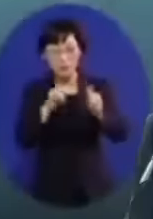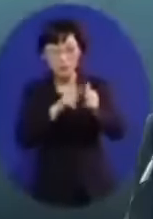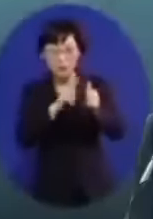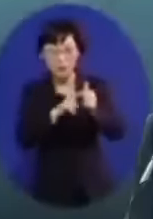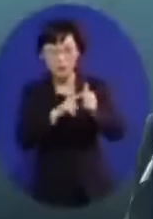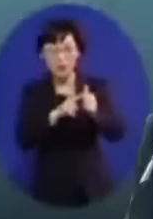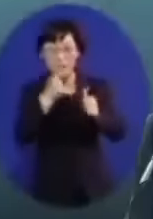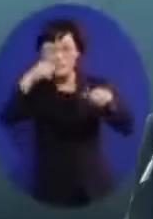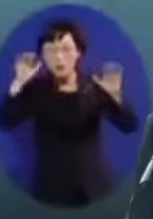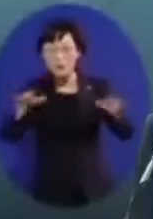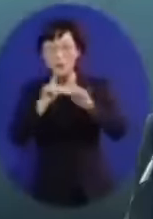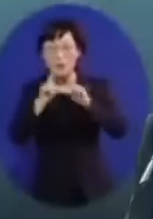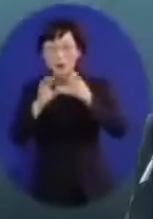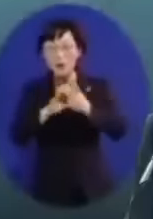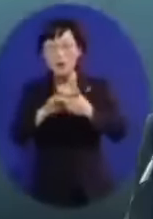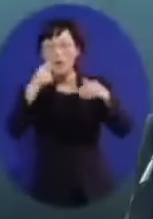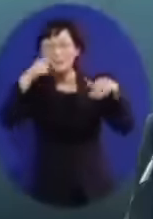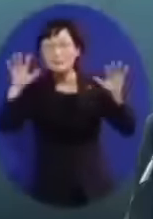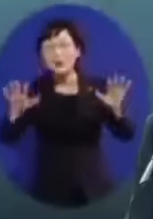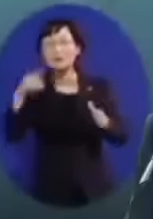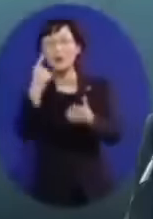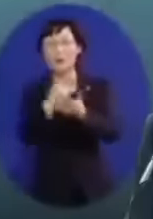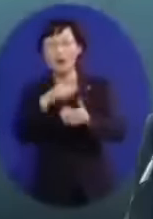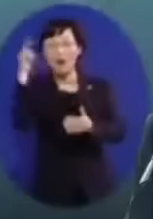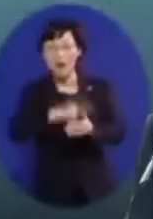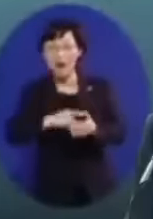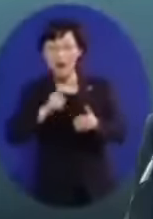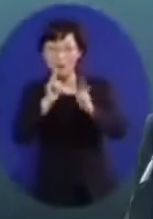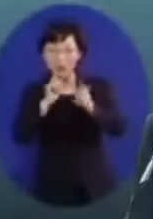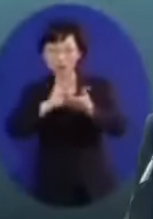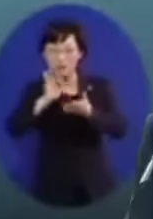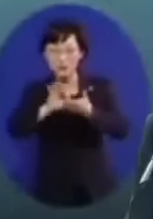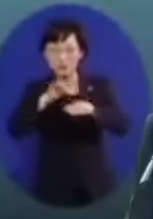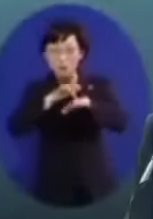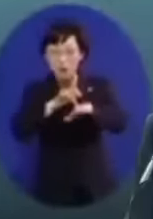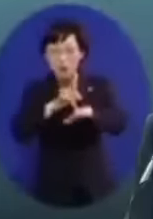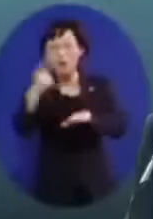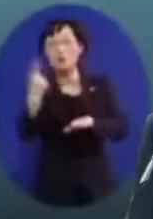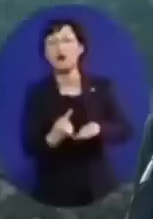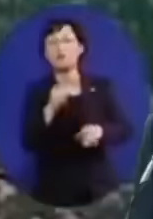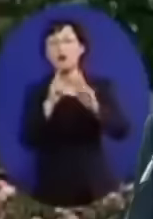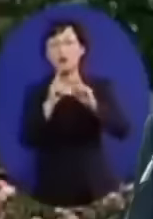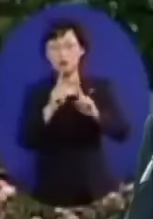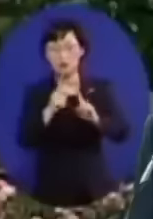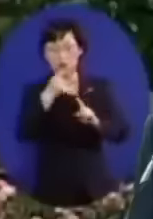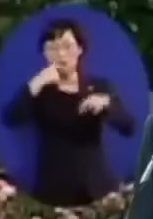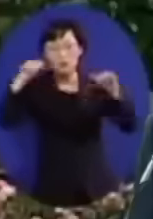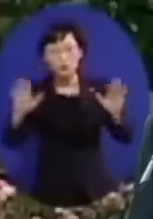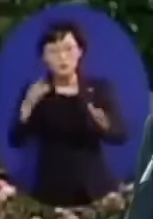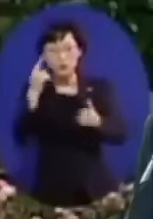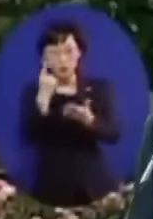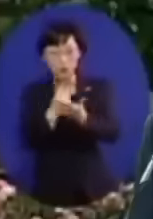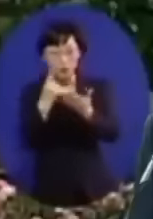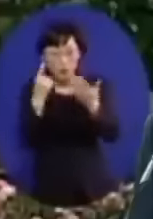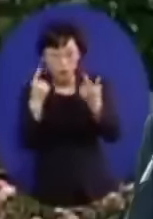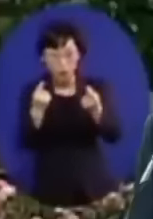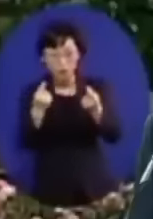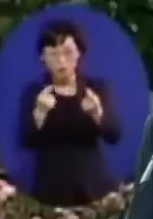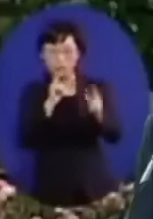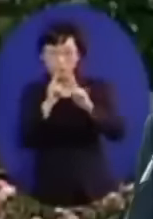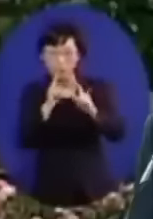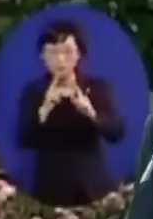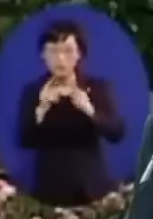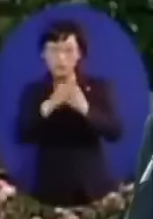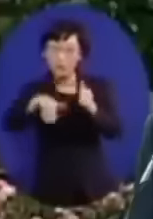천사가 찾아오지만 악마의 말을 하면 악마가 찾아온다고 말하는 것입니다. 천사 같은 말을 하면 그 말이 나가서 환경을 천사처럼